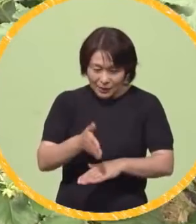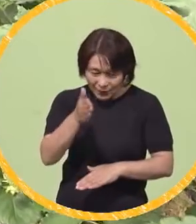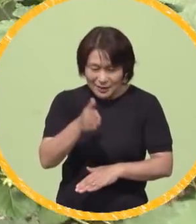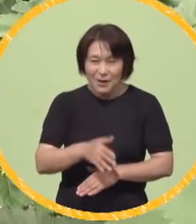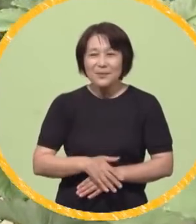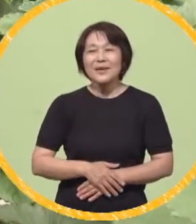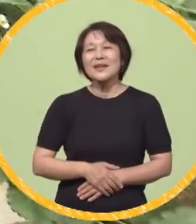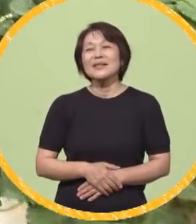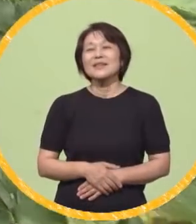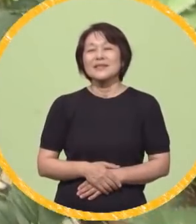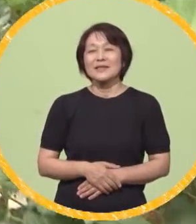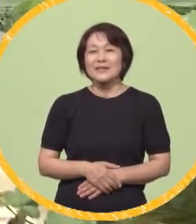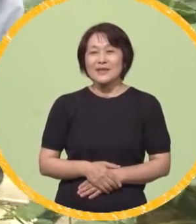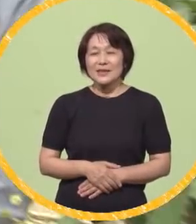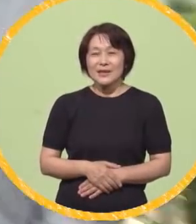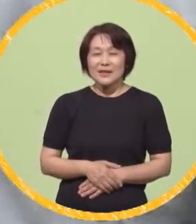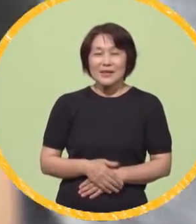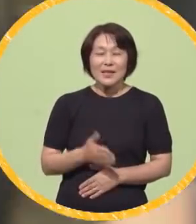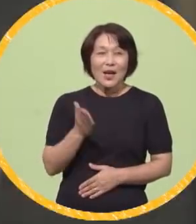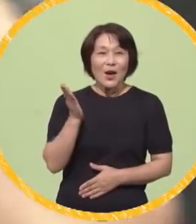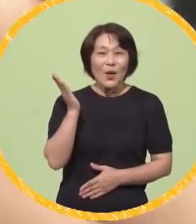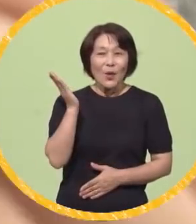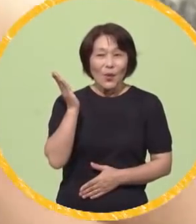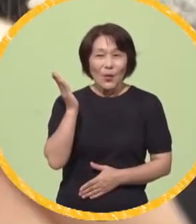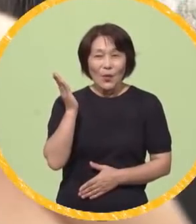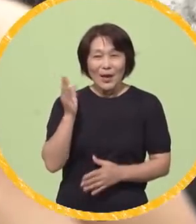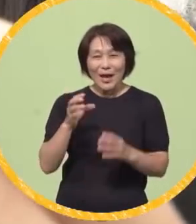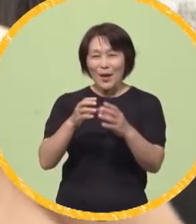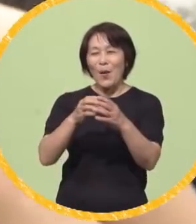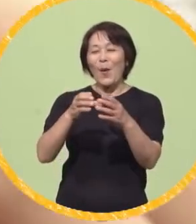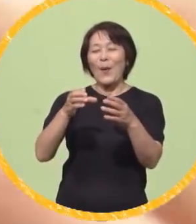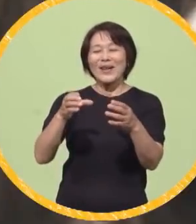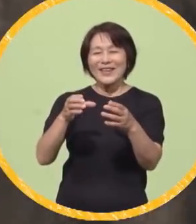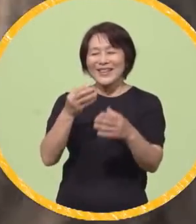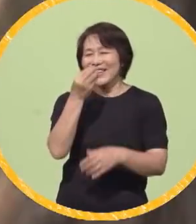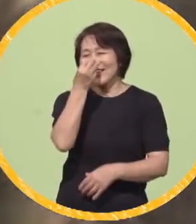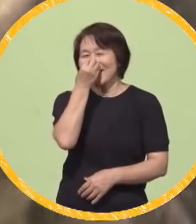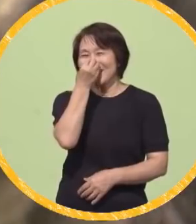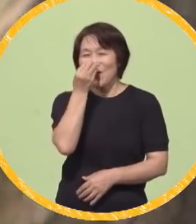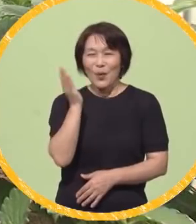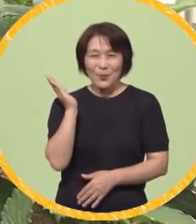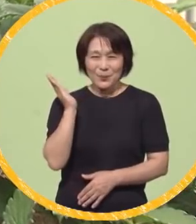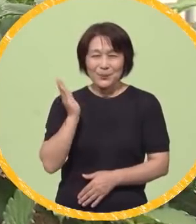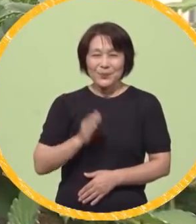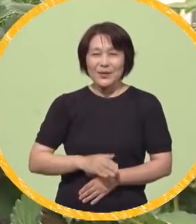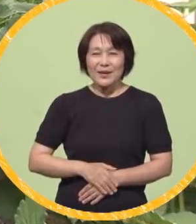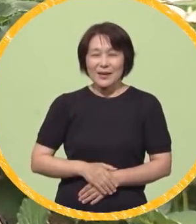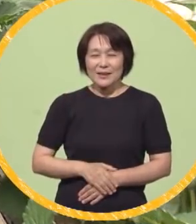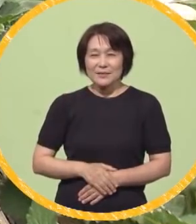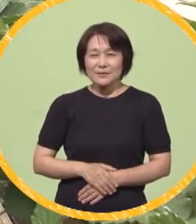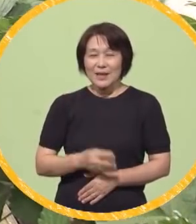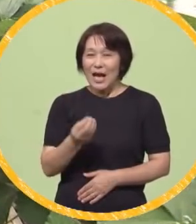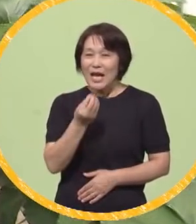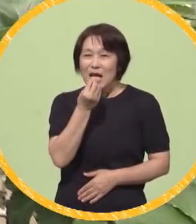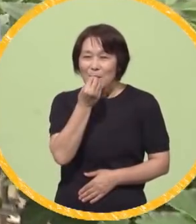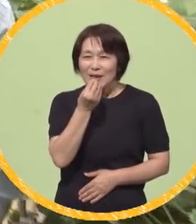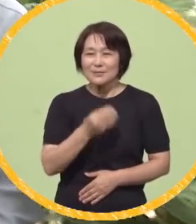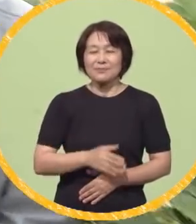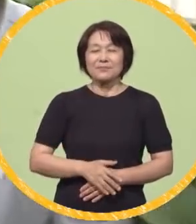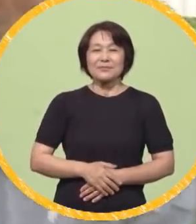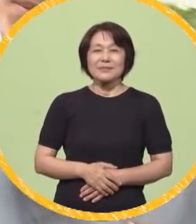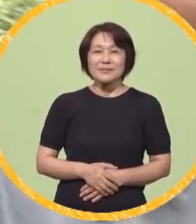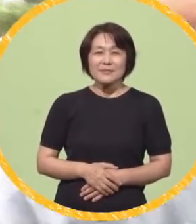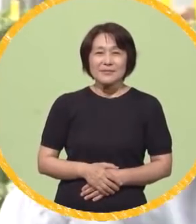ます。すごい、見てください、立派なイチゴですよ。早速いただきます。